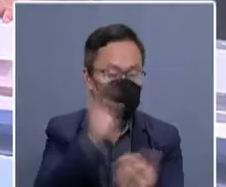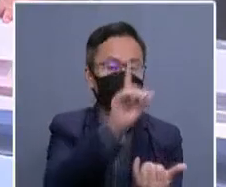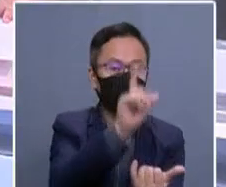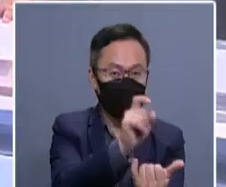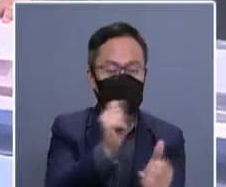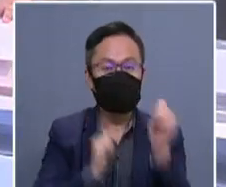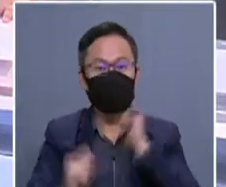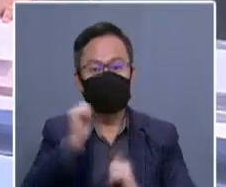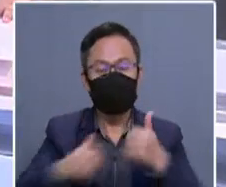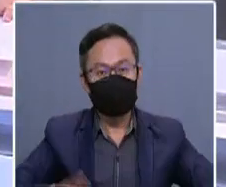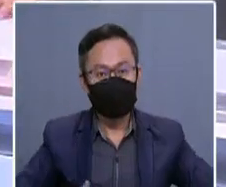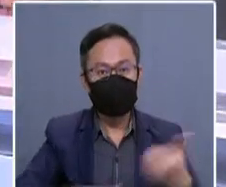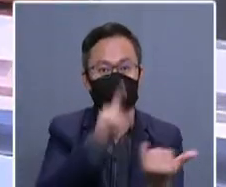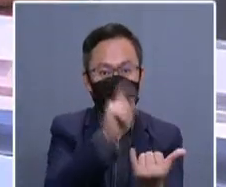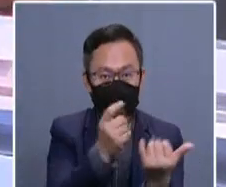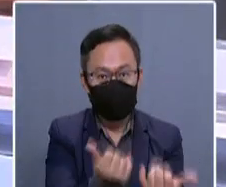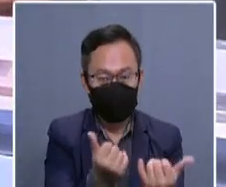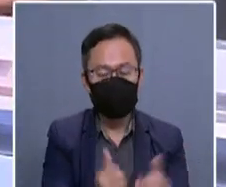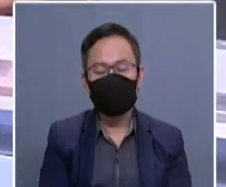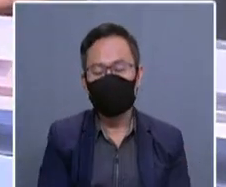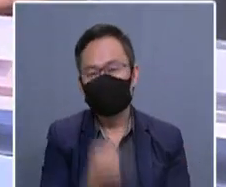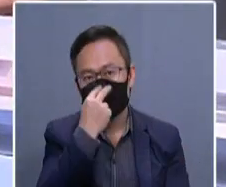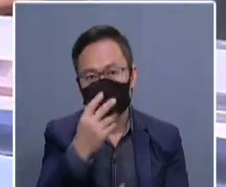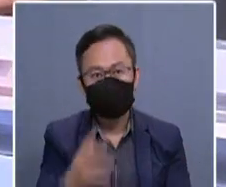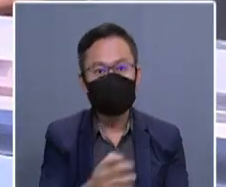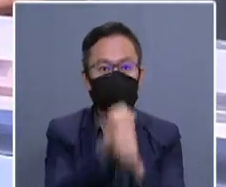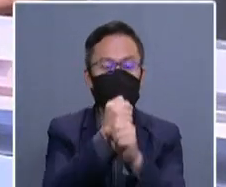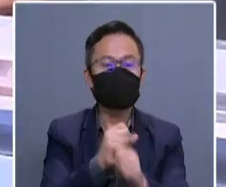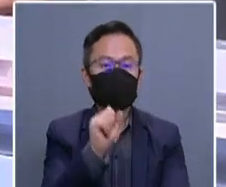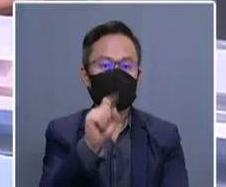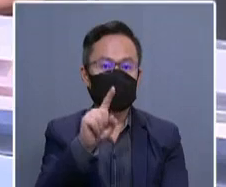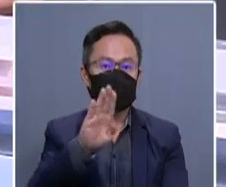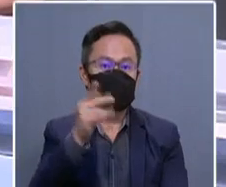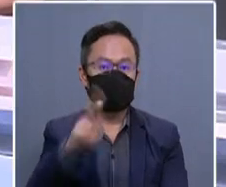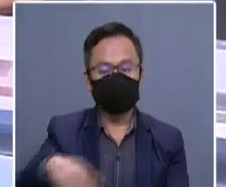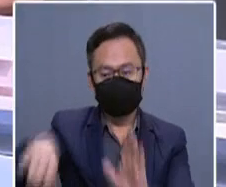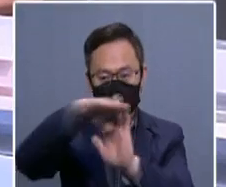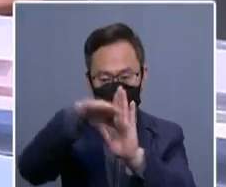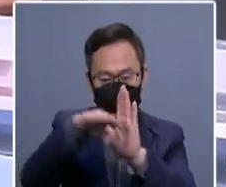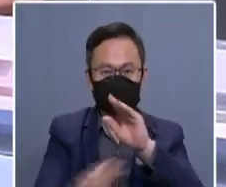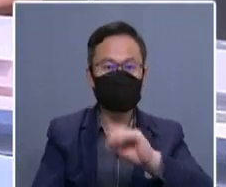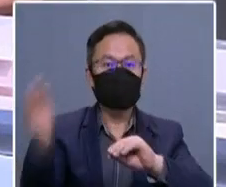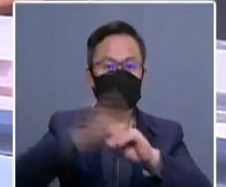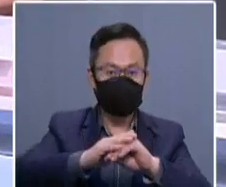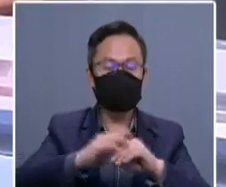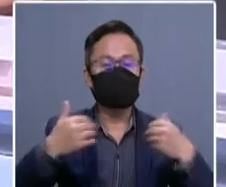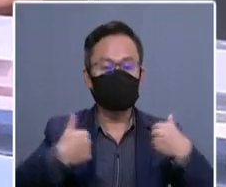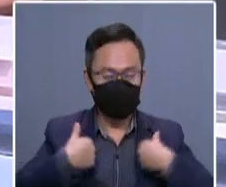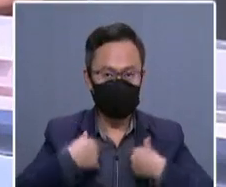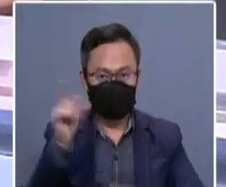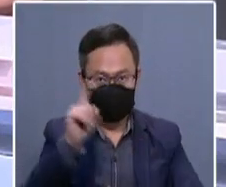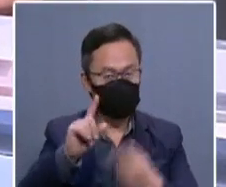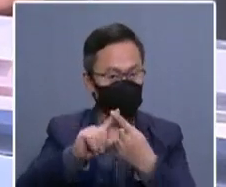สรุปมาตรการที่มีการเพิ่มยกระดับของการควบคุมนะฮะมีการซีลทั้งหมด6จังหวัดปรับเป็นพื้นที่ควบคุมสูงสุดหรือว่าคว